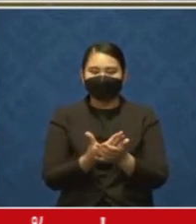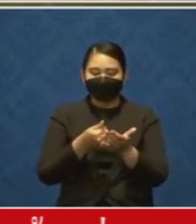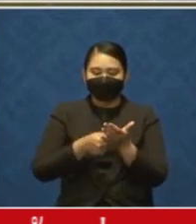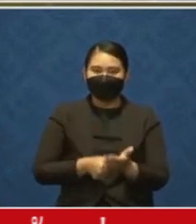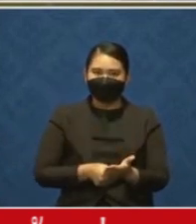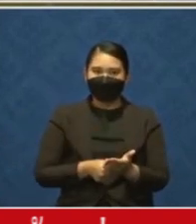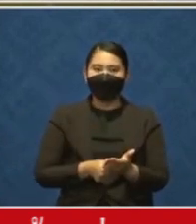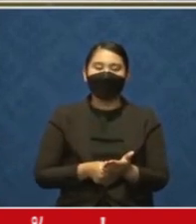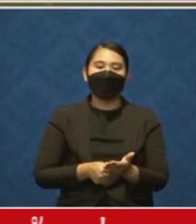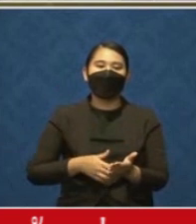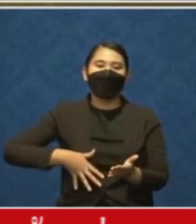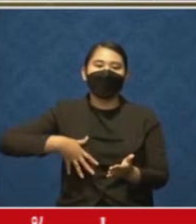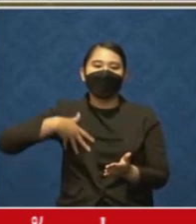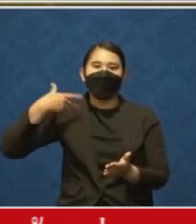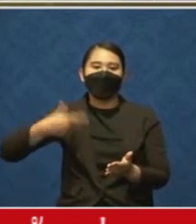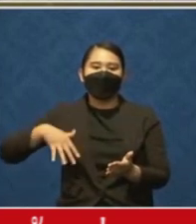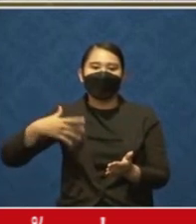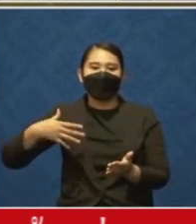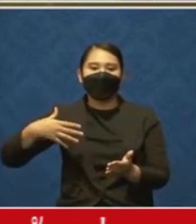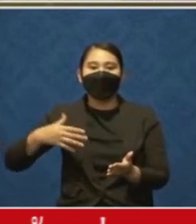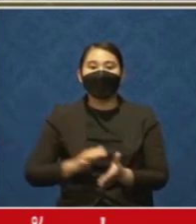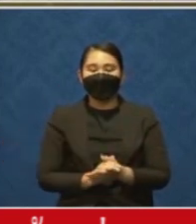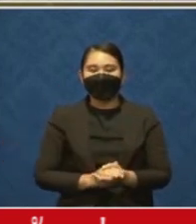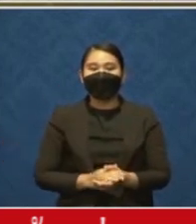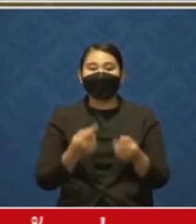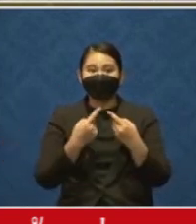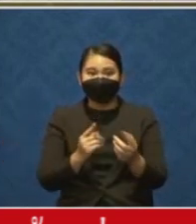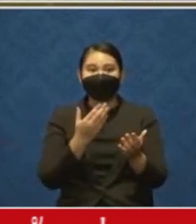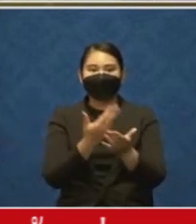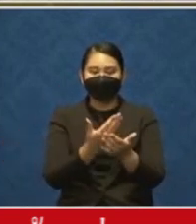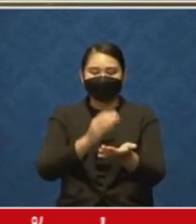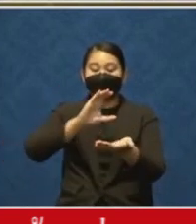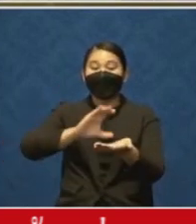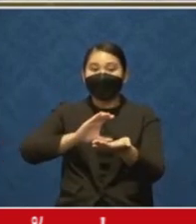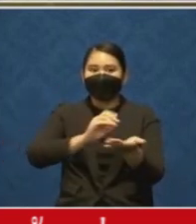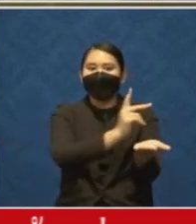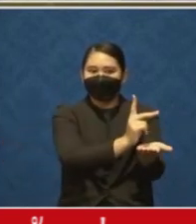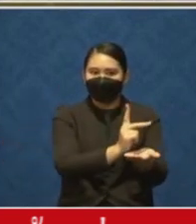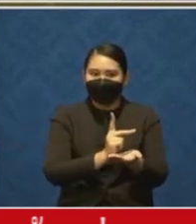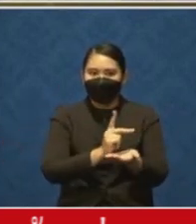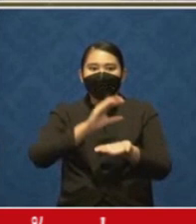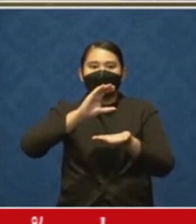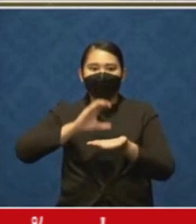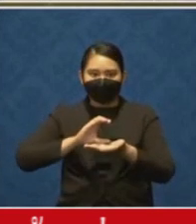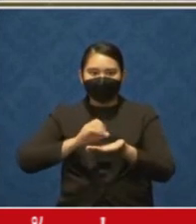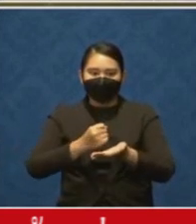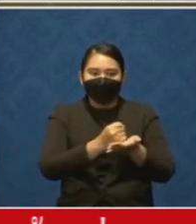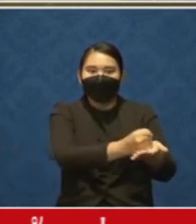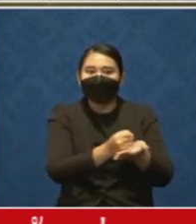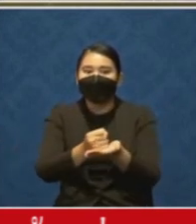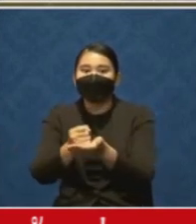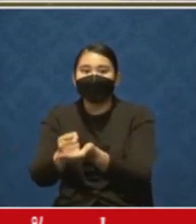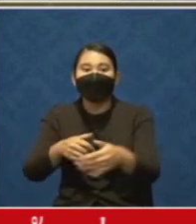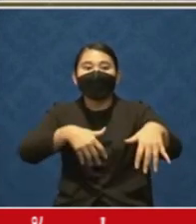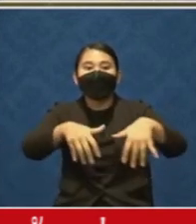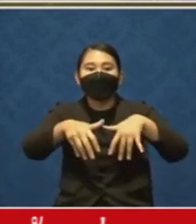าศาลครับท่านประธานครับแต่แทนที่ว่าเงินที่เราได้มาเนี่ยจากการกู้เนี่ยจะนำไปช่วยเหลือพี่น้